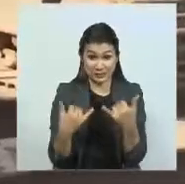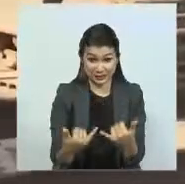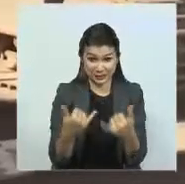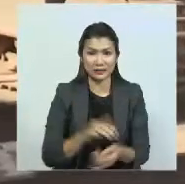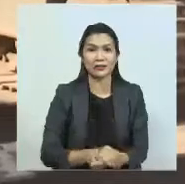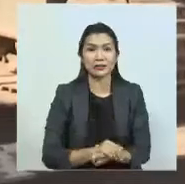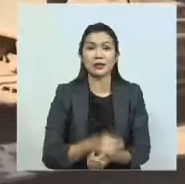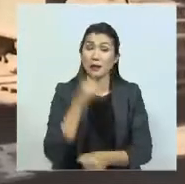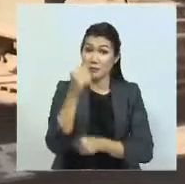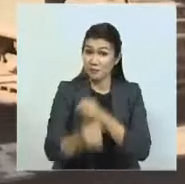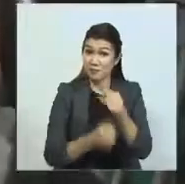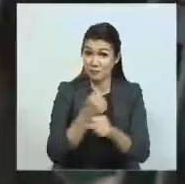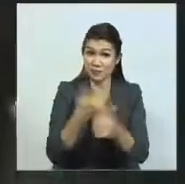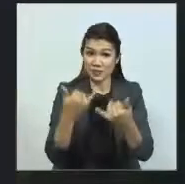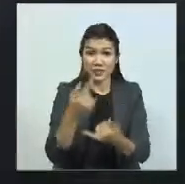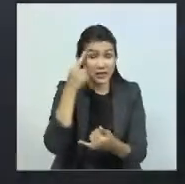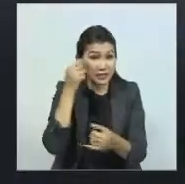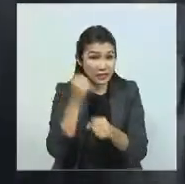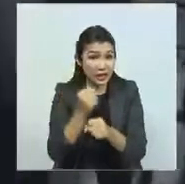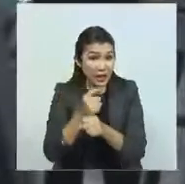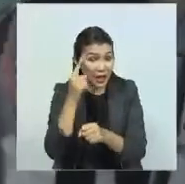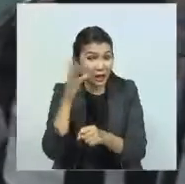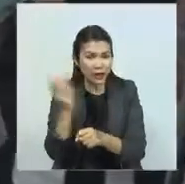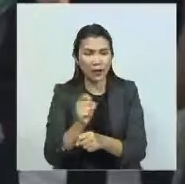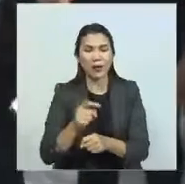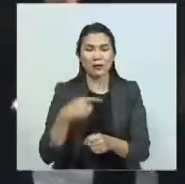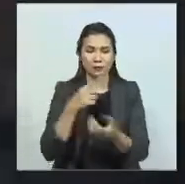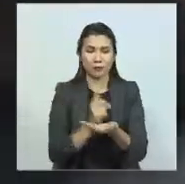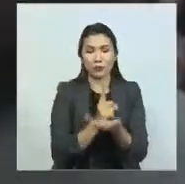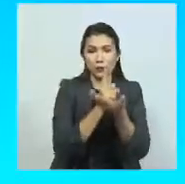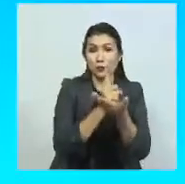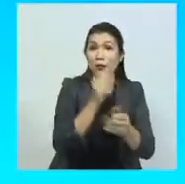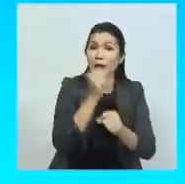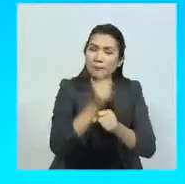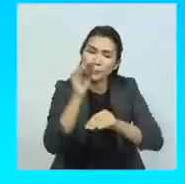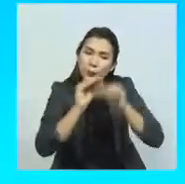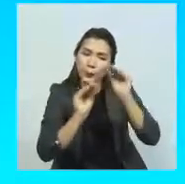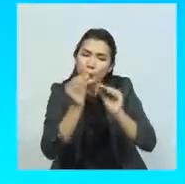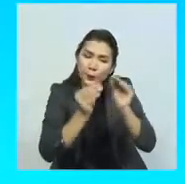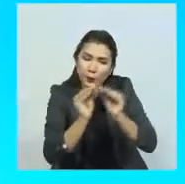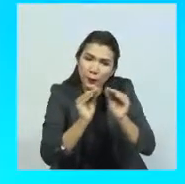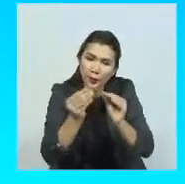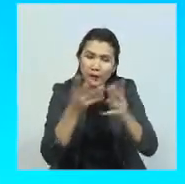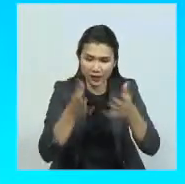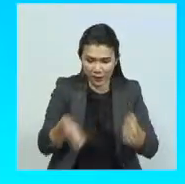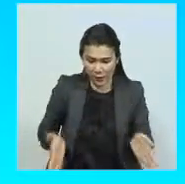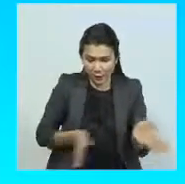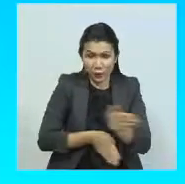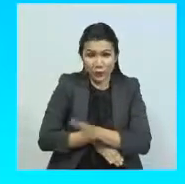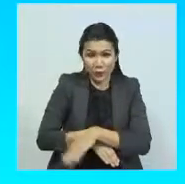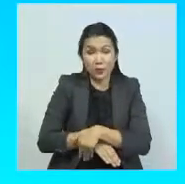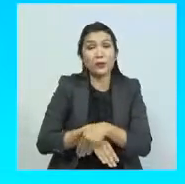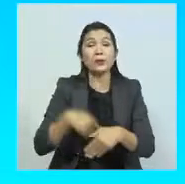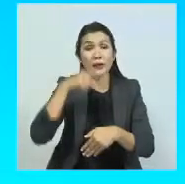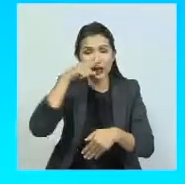ดขึ้นภายใต้แนวคิดประดิษฐ์กระทงนุ่งไทยไหว้พระคงคาโดยจัดงานใหญ่2แห่งเลยนะคะก็